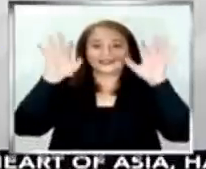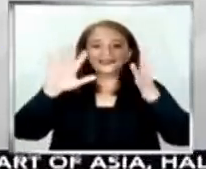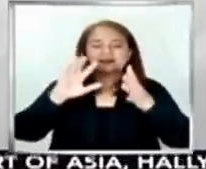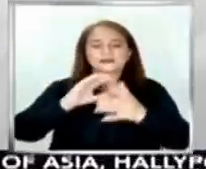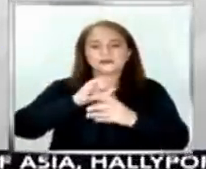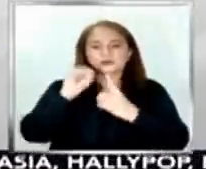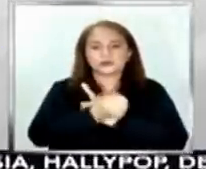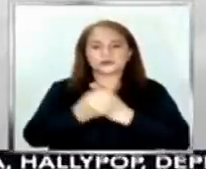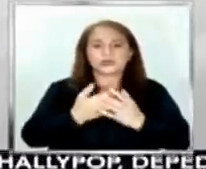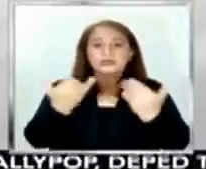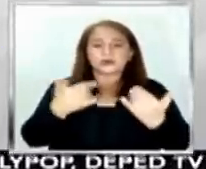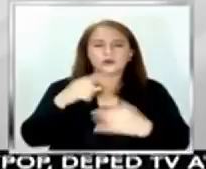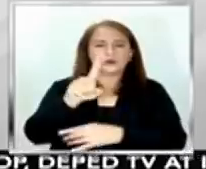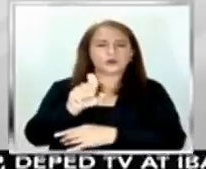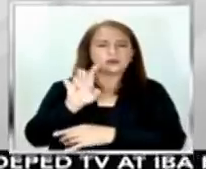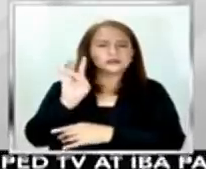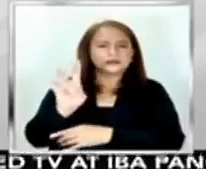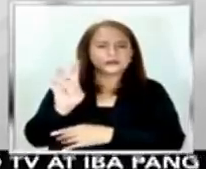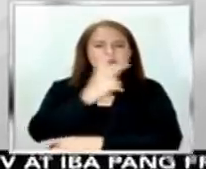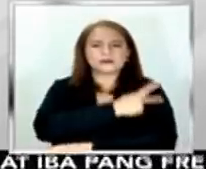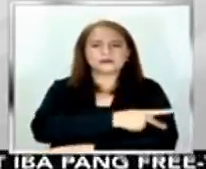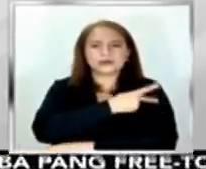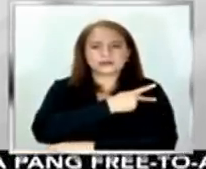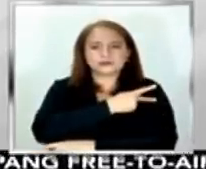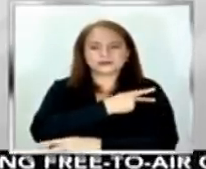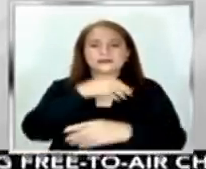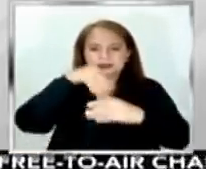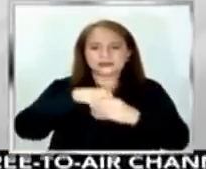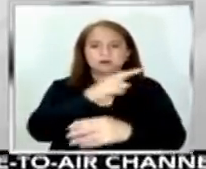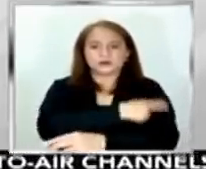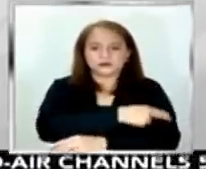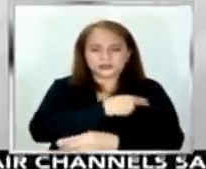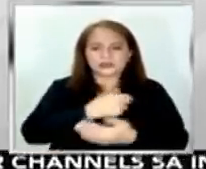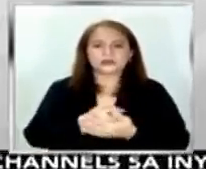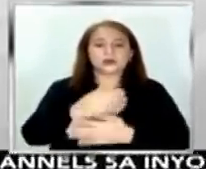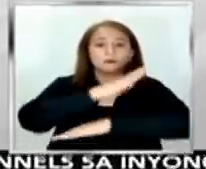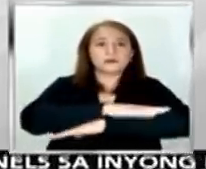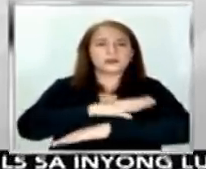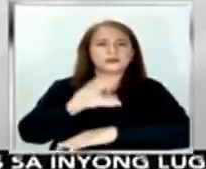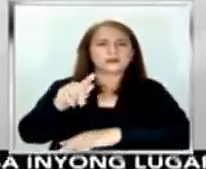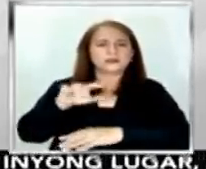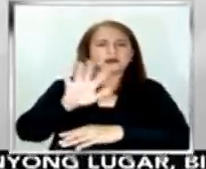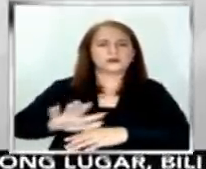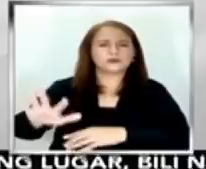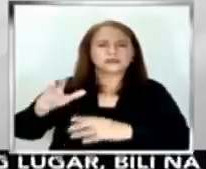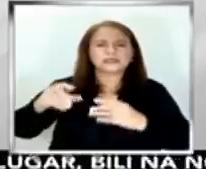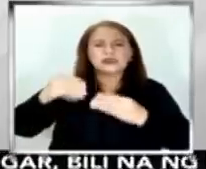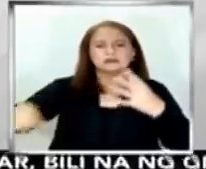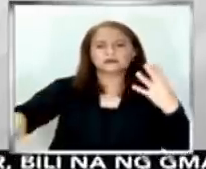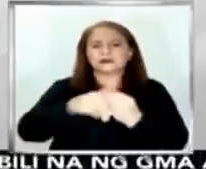kaming 170 patients na naka-admit. Ang aming pong bed capacity ay kailangan na namin i-expand kasi noong